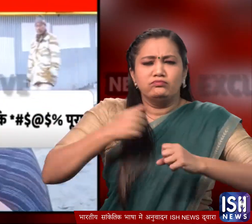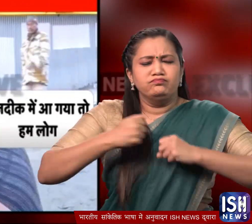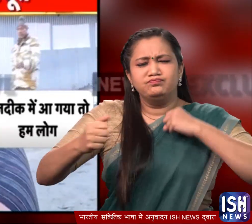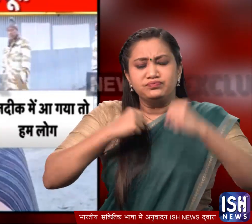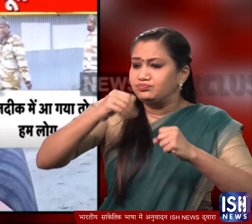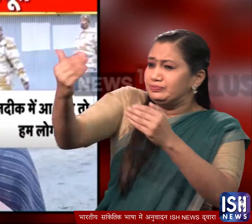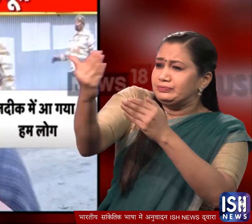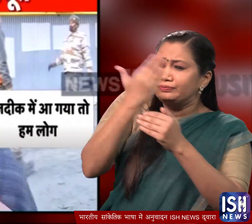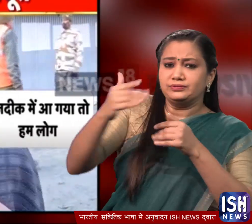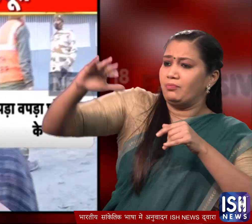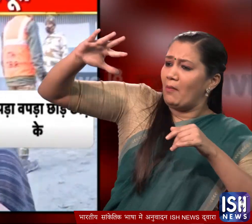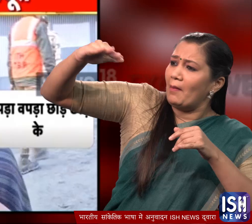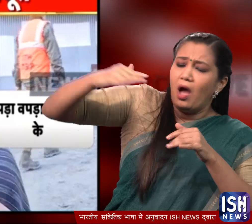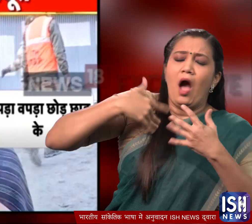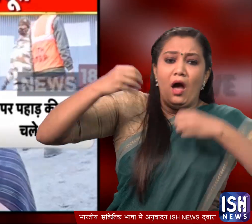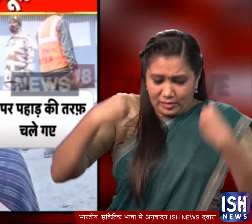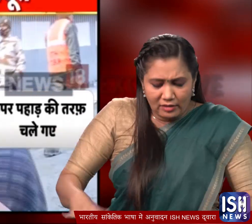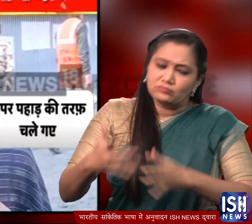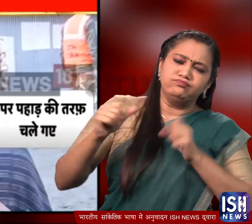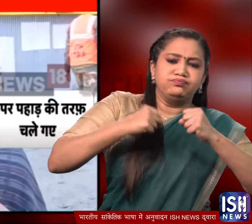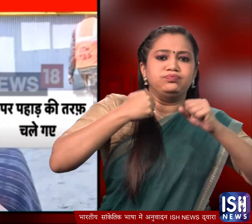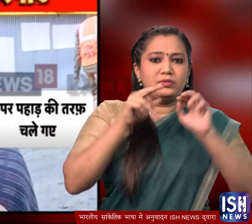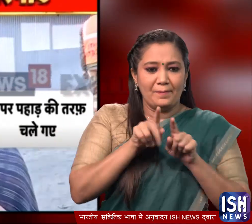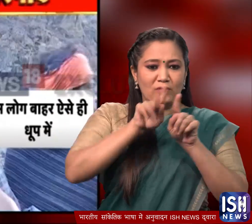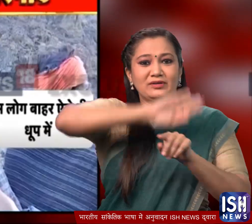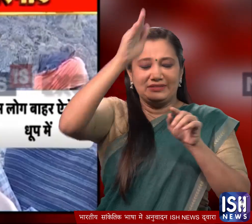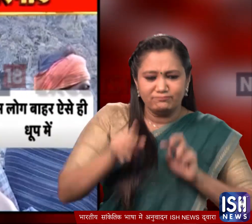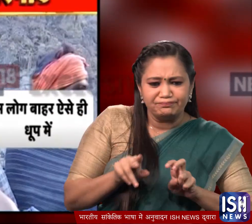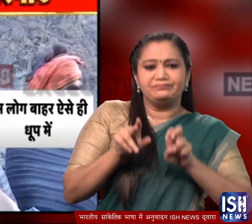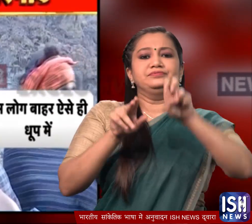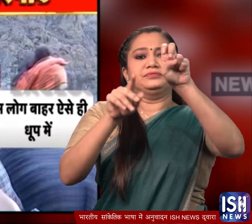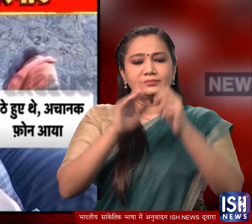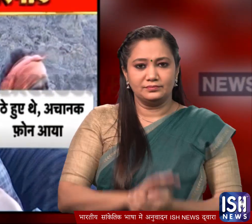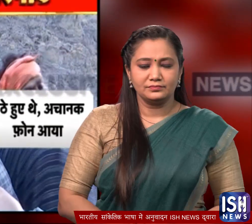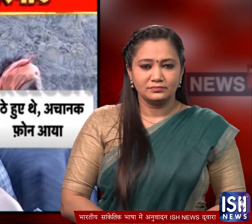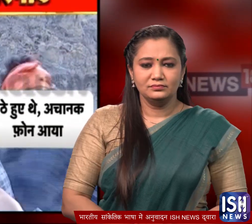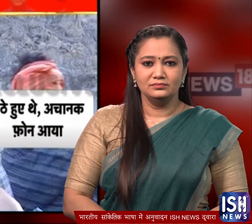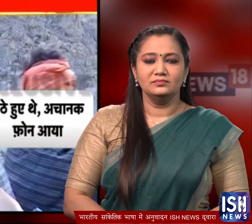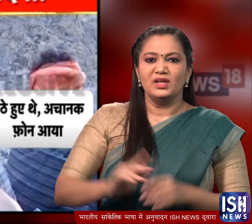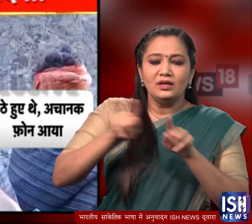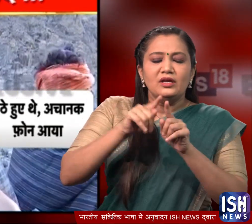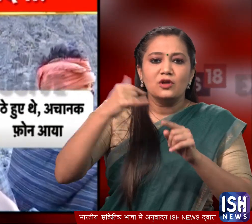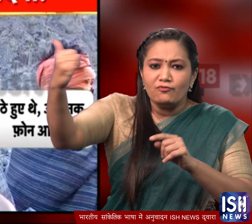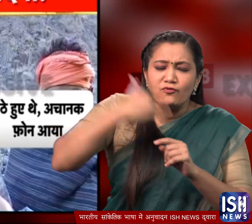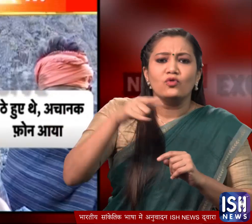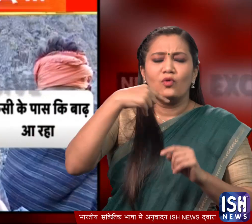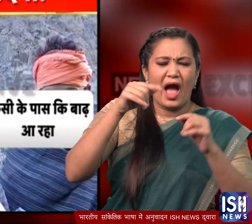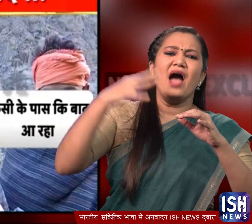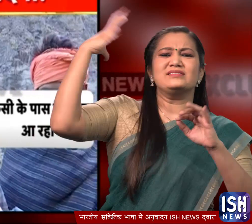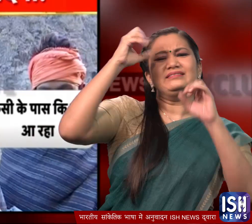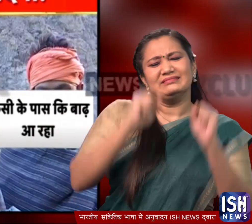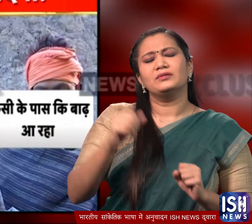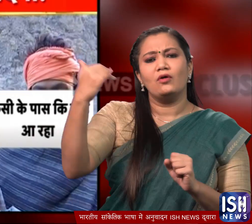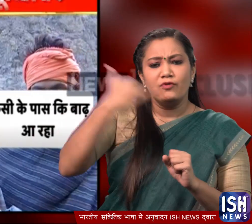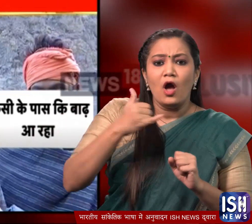पूरा नज़दीक में आ गया तो हम लोग कपड़ा वपड़ा छोड़ के हम लोग ऊपर पहाड़ के ऊपर चढ़े गए। तो हम लोग बाहर में इसी धूप में बैठे हुए थे, अचानक फ़ोन आया किसी के